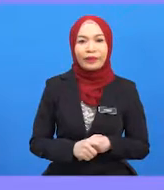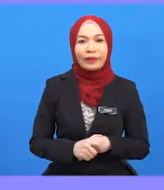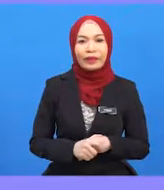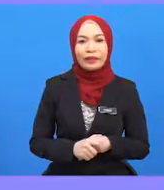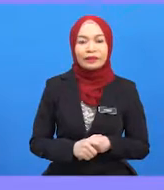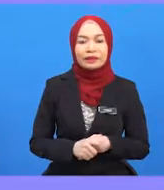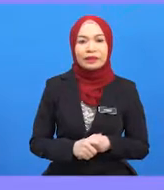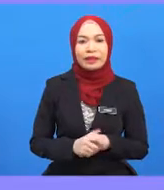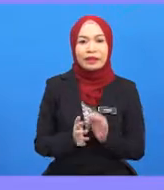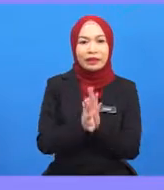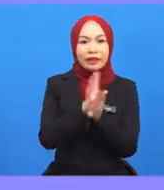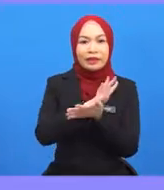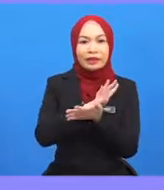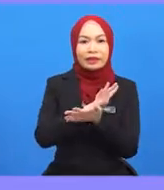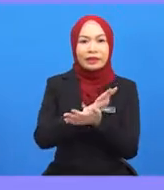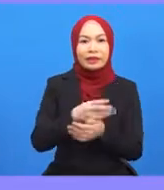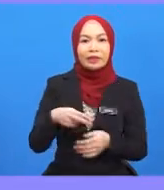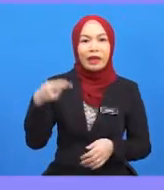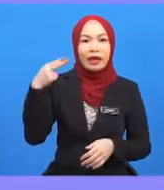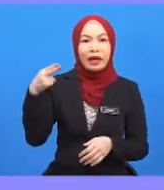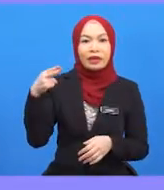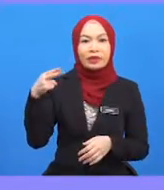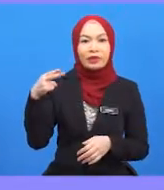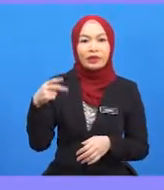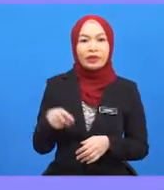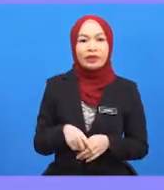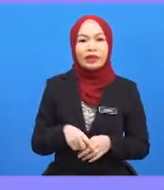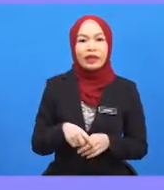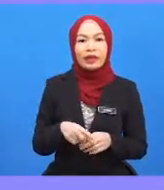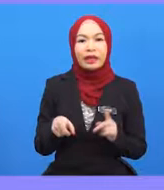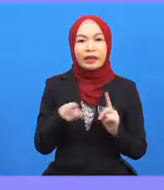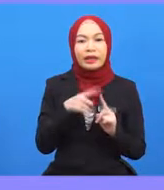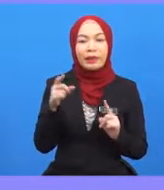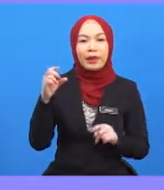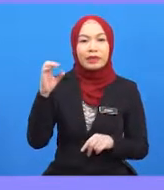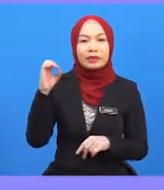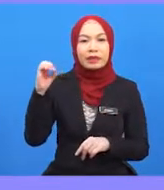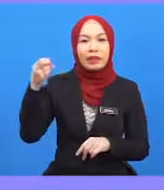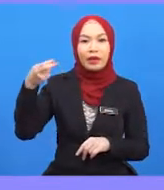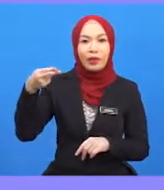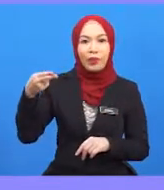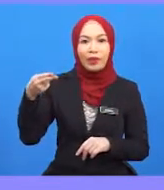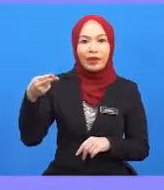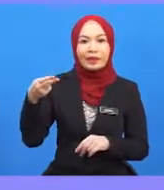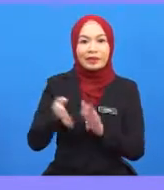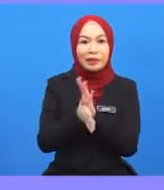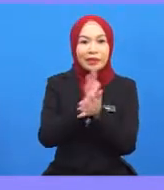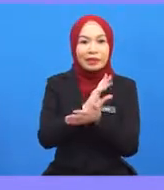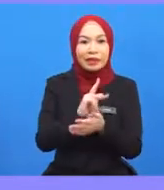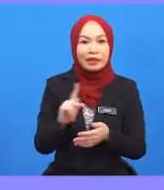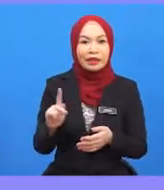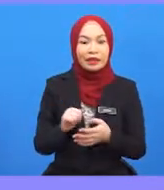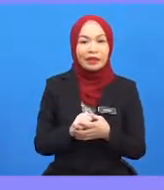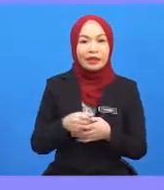hidrogen bertindak balas dengan 1 mol ion hidroksida menghasilkan 1